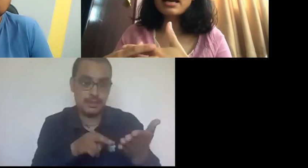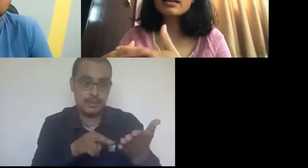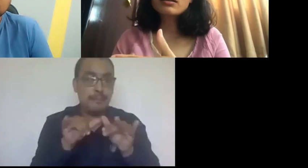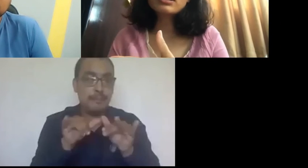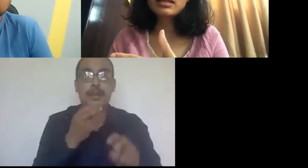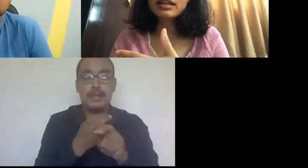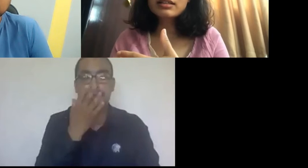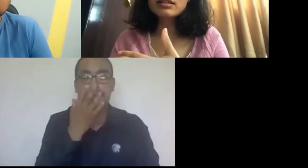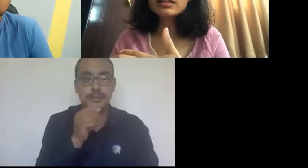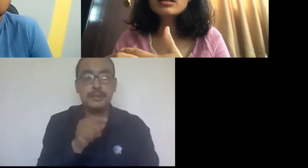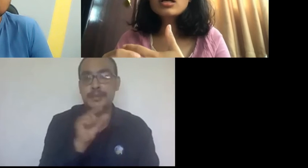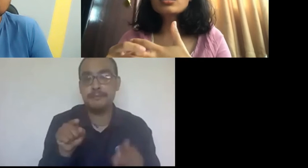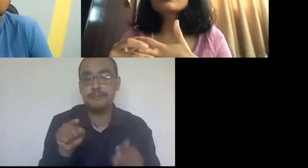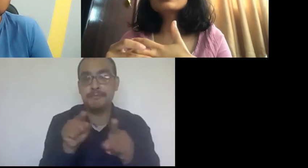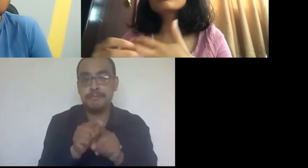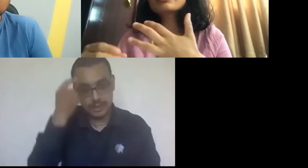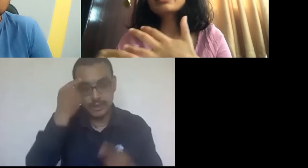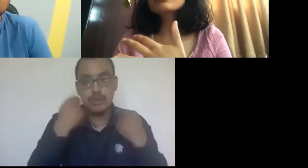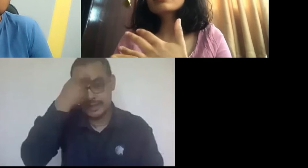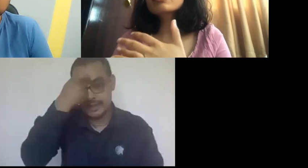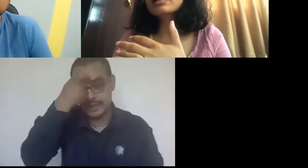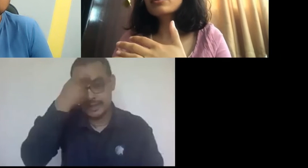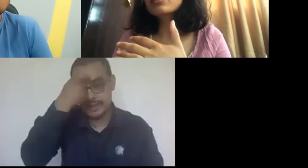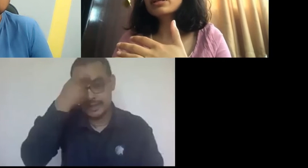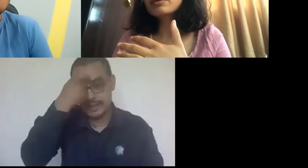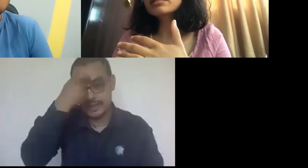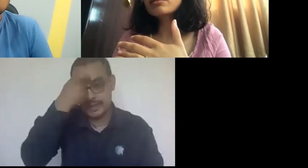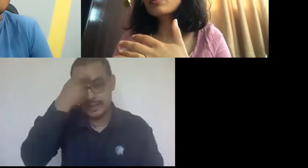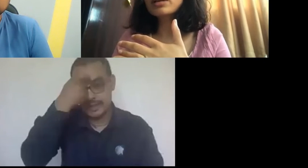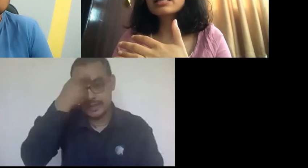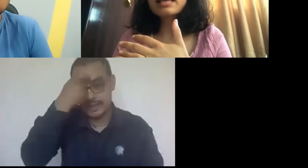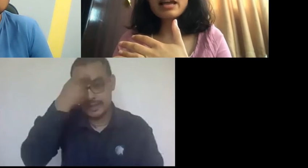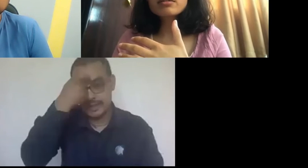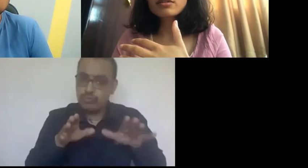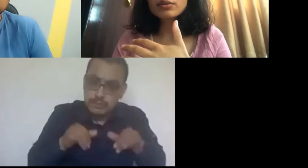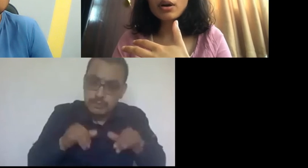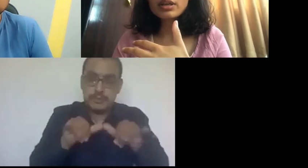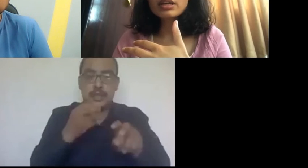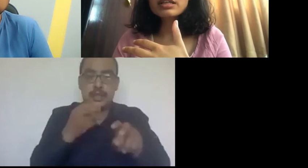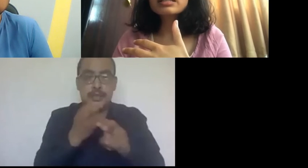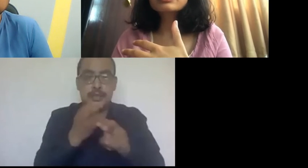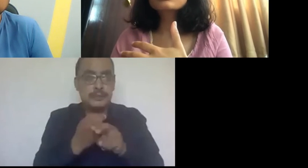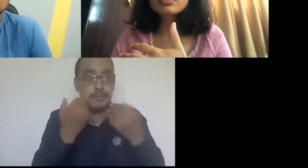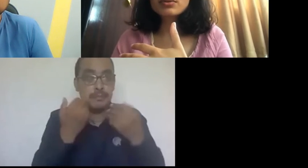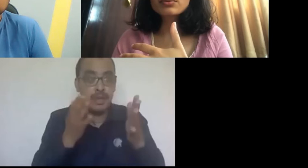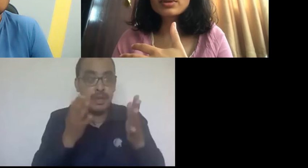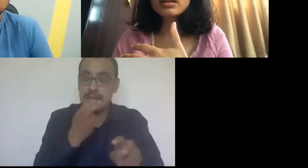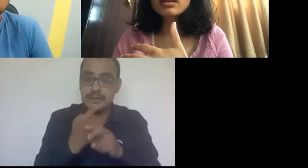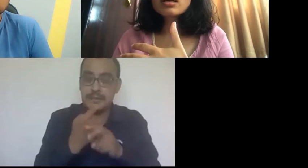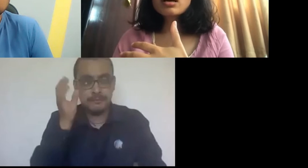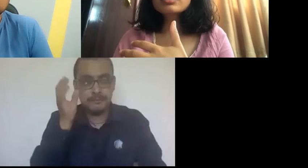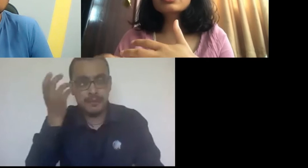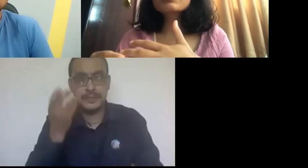इस्युजहरू चाहिँ आइरहेको देखिरहेको छ होइन. अब यो एडजस्ट गर्न गाह्रो हुनेमा चाहिँ अघि भने जस्तै एङ्गरहरू आउने होइन, इरिटेसन्सहरू